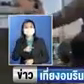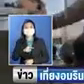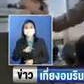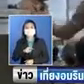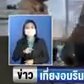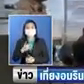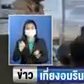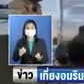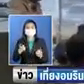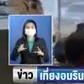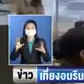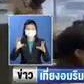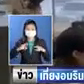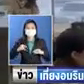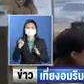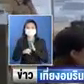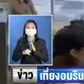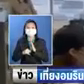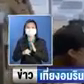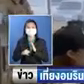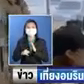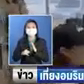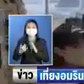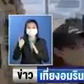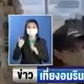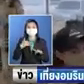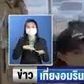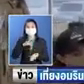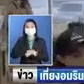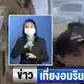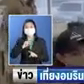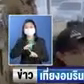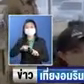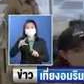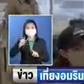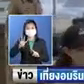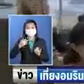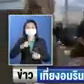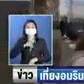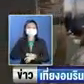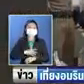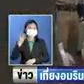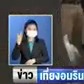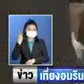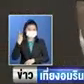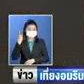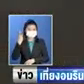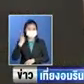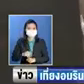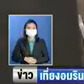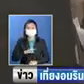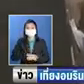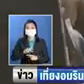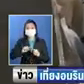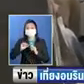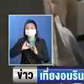ฮะเดินทางเข้ามอบตัวกับทางเจ้าหน้าที่นะครับมีการออกหมายจับตั้งแต่24เพิ่งถูกจับเมื่อวานคือถูกจับ